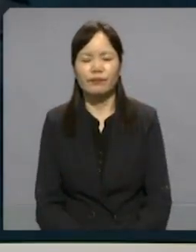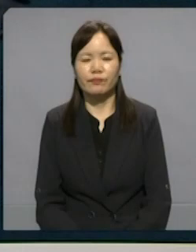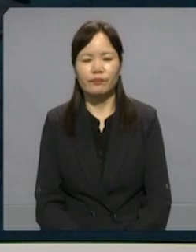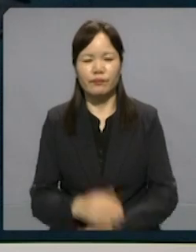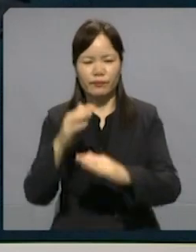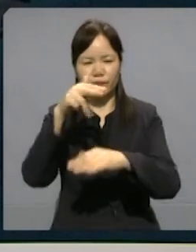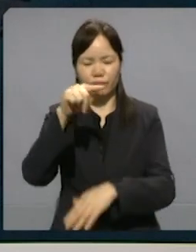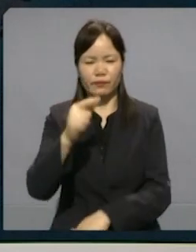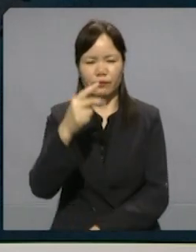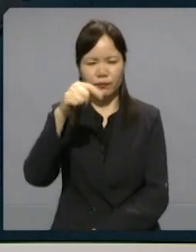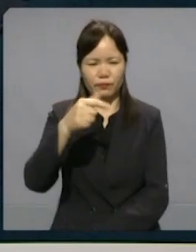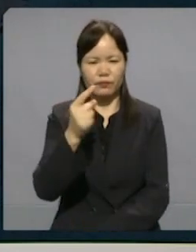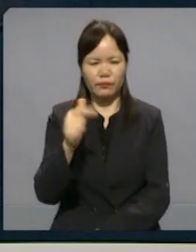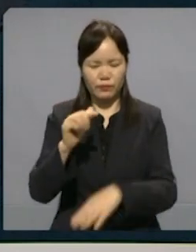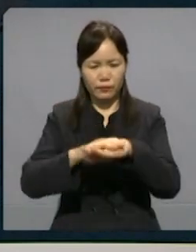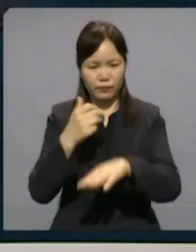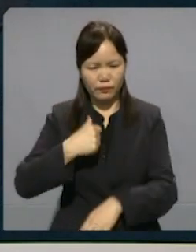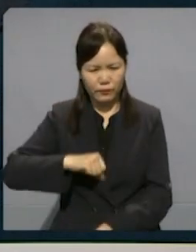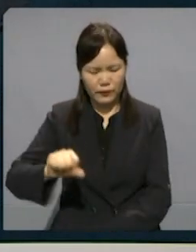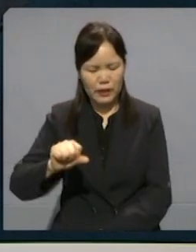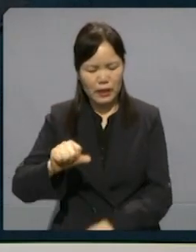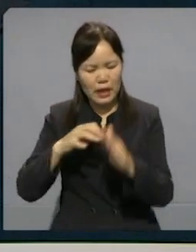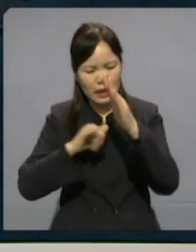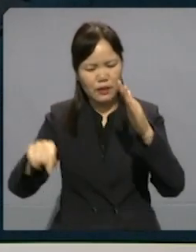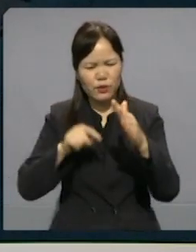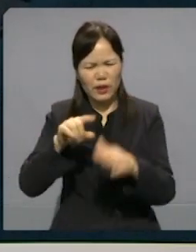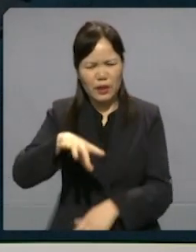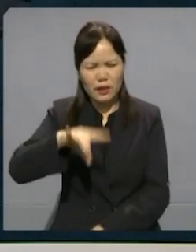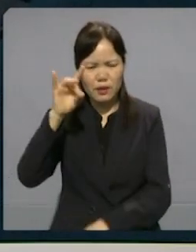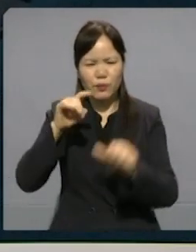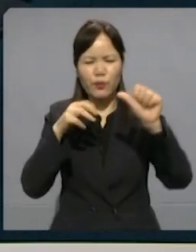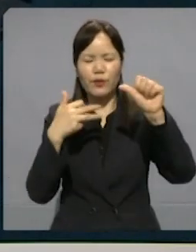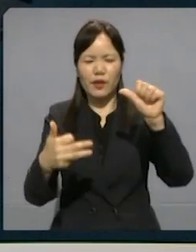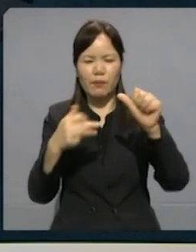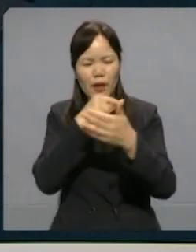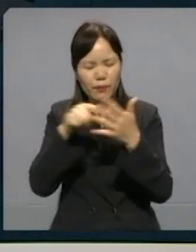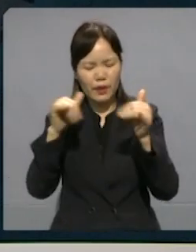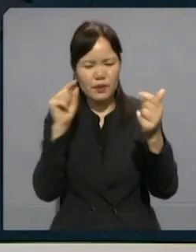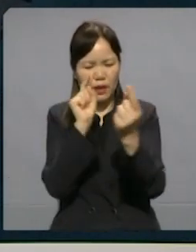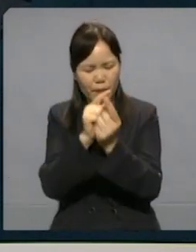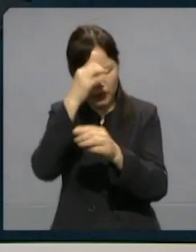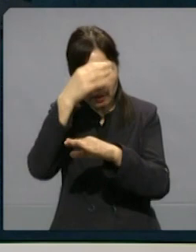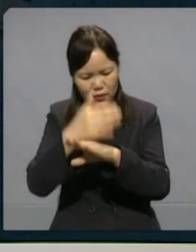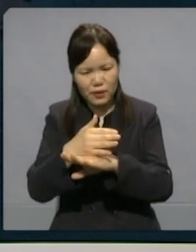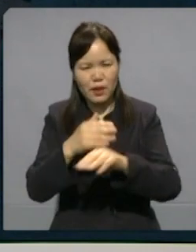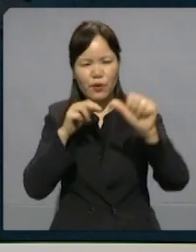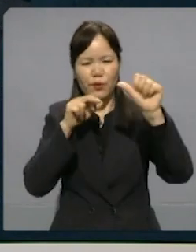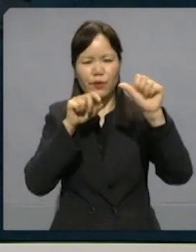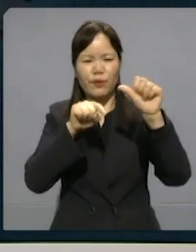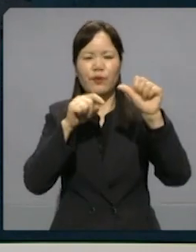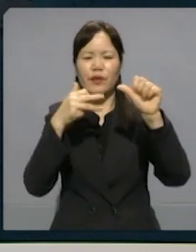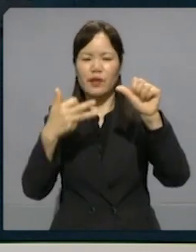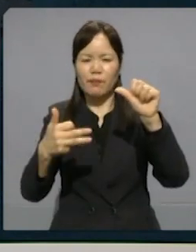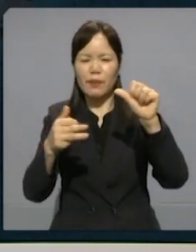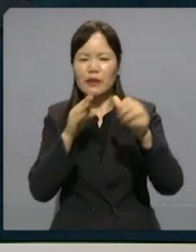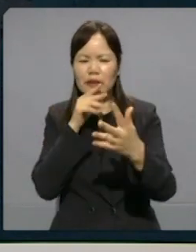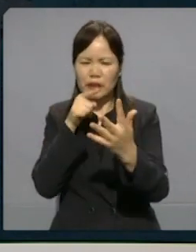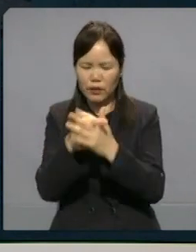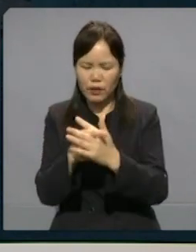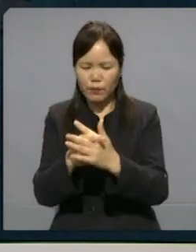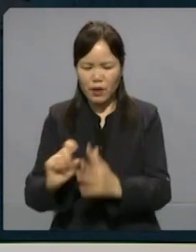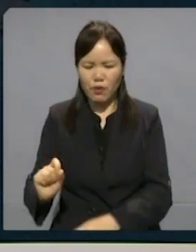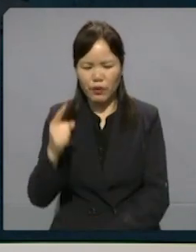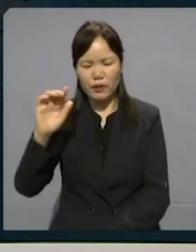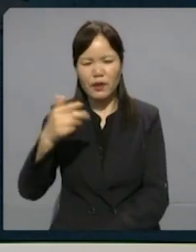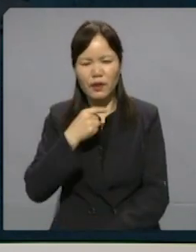전두환 씨의 손자 전우원 씨가 일가중 처음으로 5.18 피해자들을 만나 사죄하면서 5.18 진상규명의 기폭제가 되길 바라는 마음이